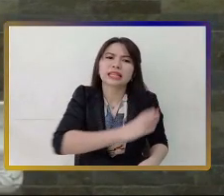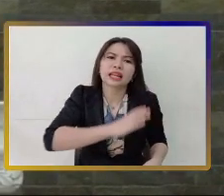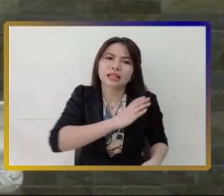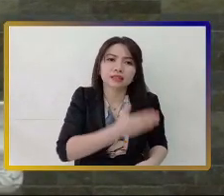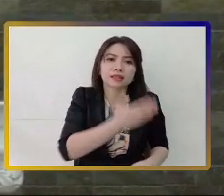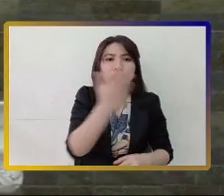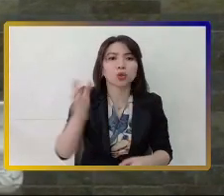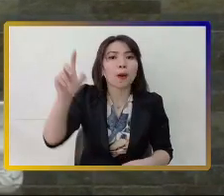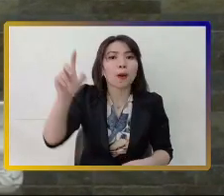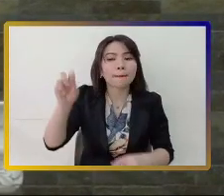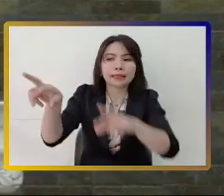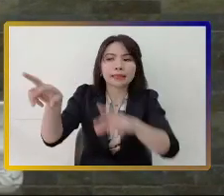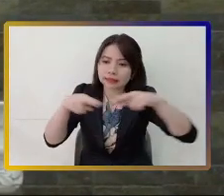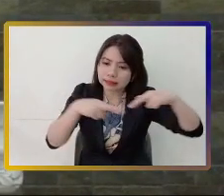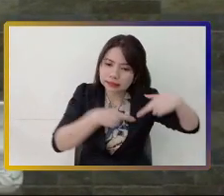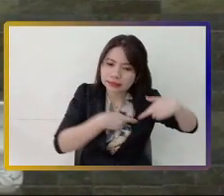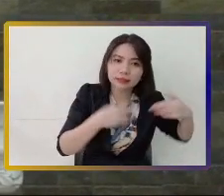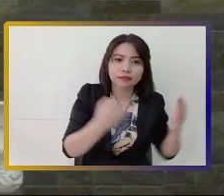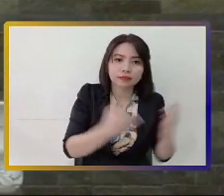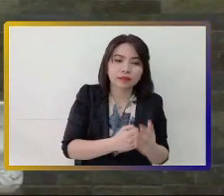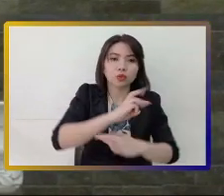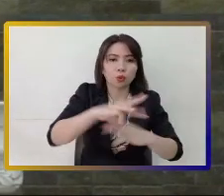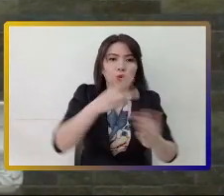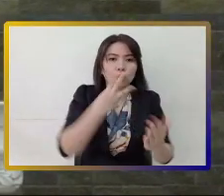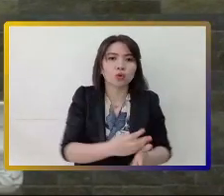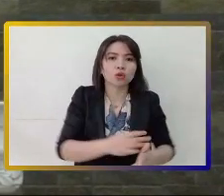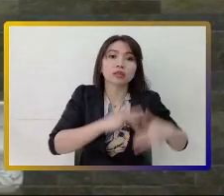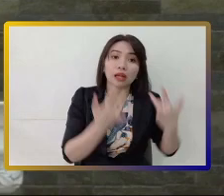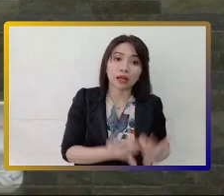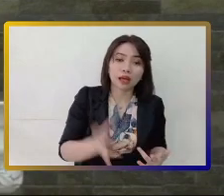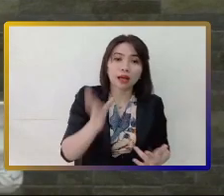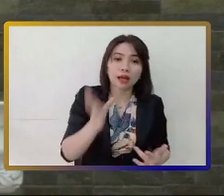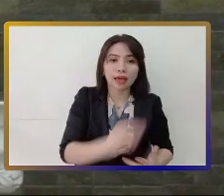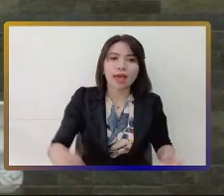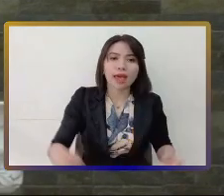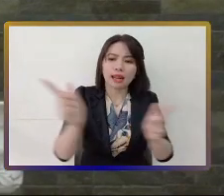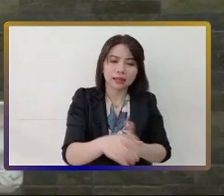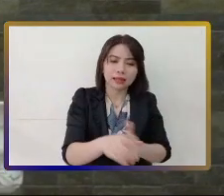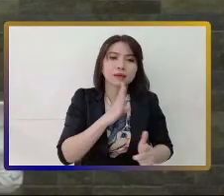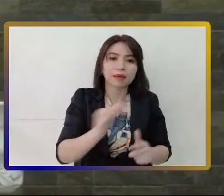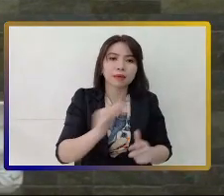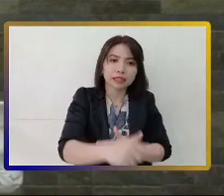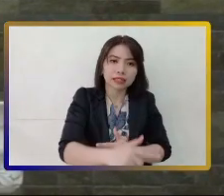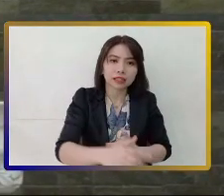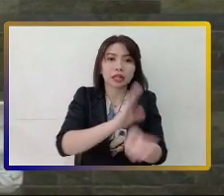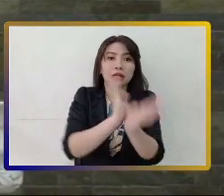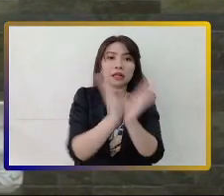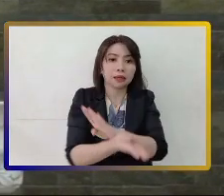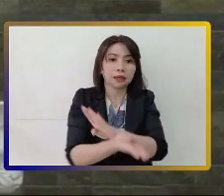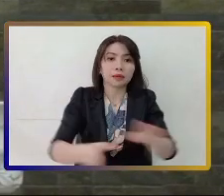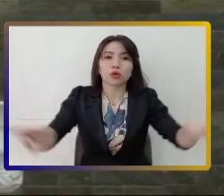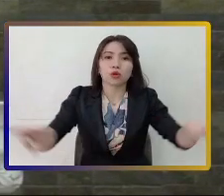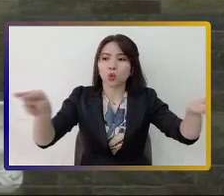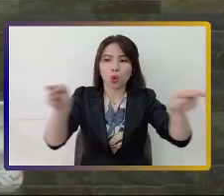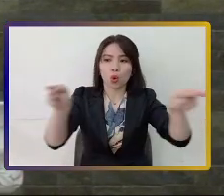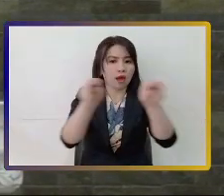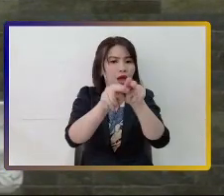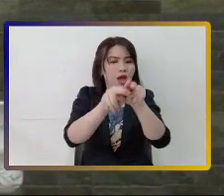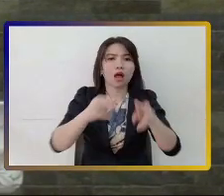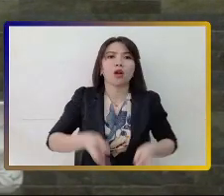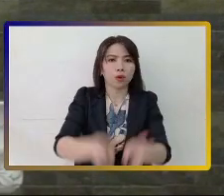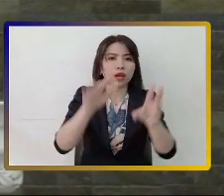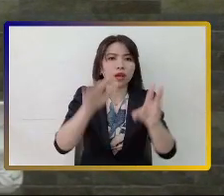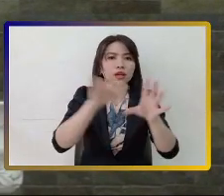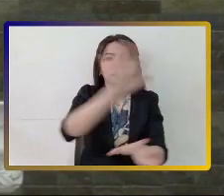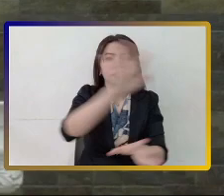puso, and unti-unti, ikaw ay babalik sa normal na pagkatao mo. Is there anybody listening to